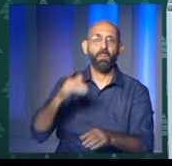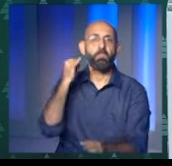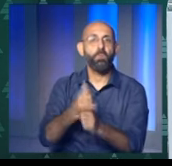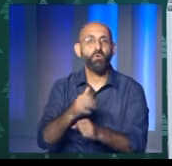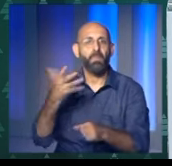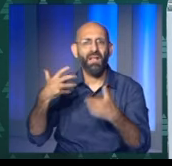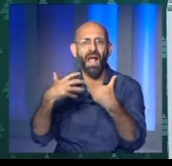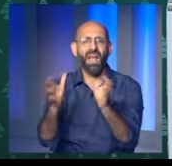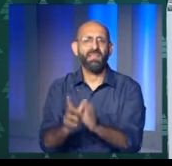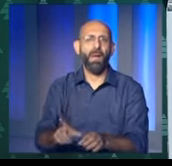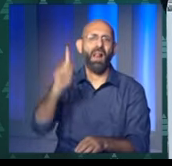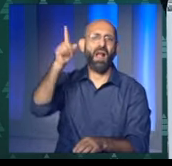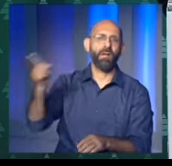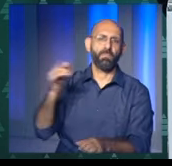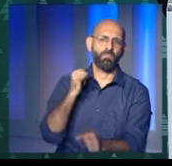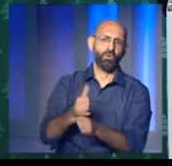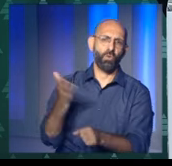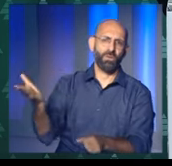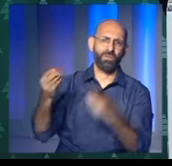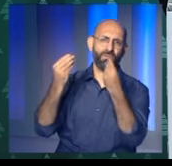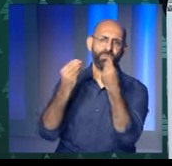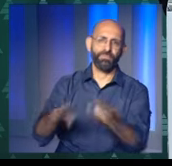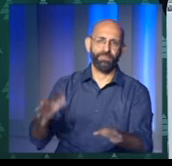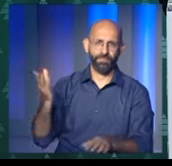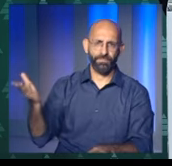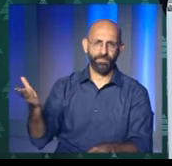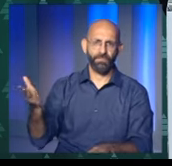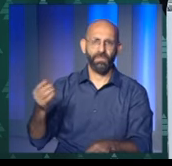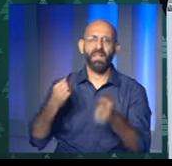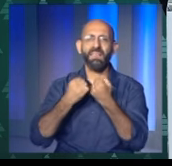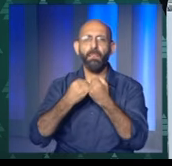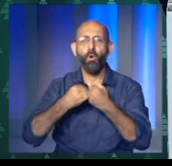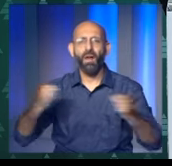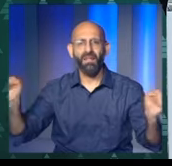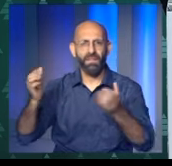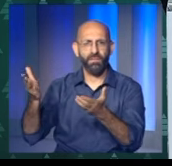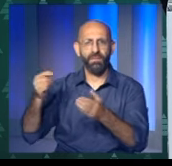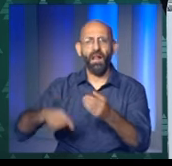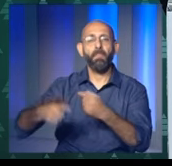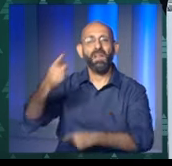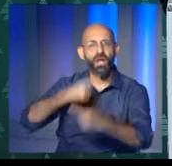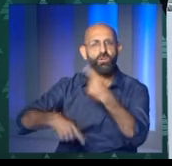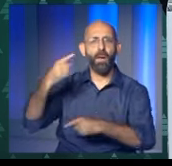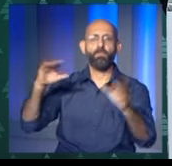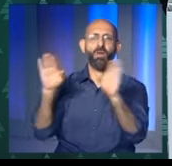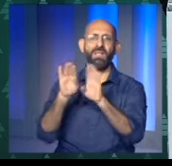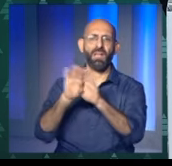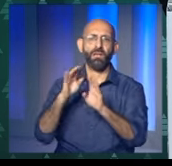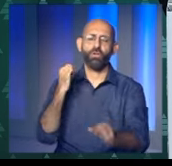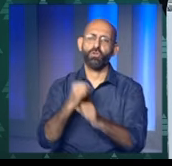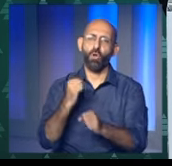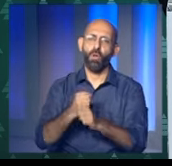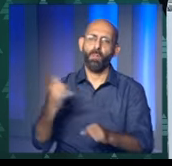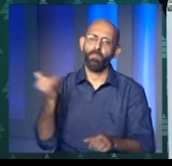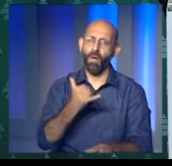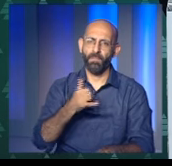خلال المؤسسات لاستعادة سيادة الدولة ووضع لبنان على سكة صحيحة من أجل الإنقاذ